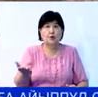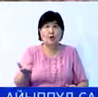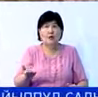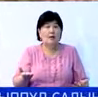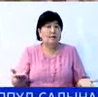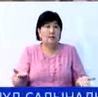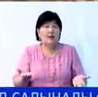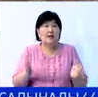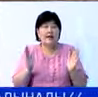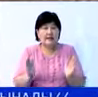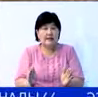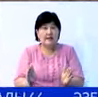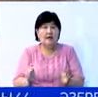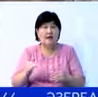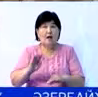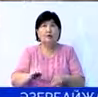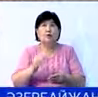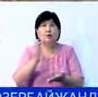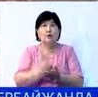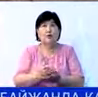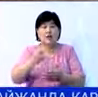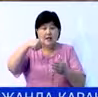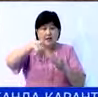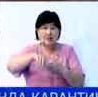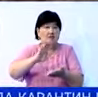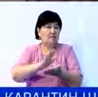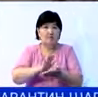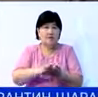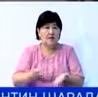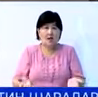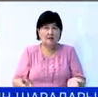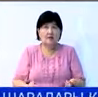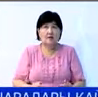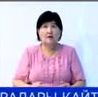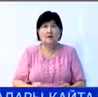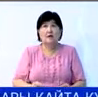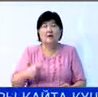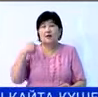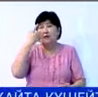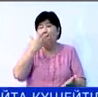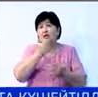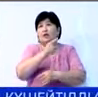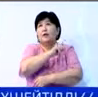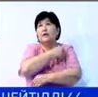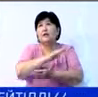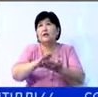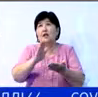Қандай кішкентай ракеты орнатылған, іші лас. Жеке бас гигиенасын сақтау